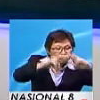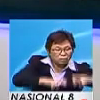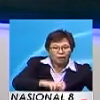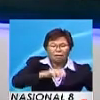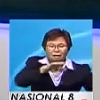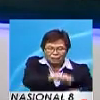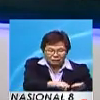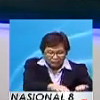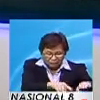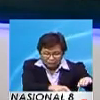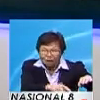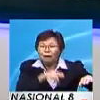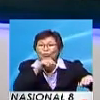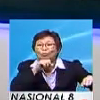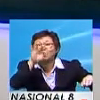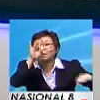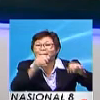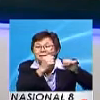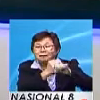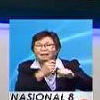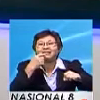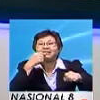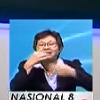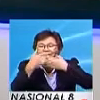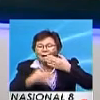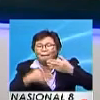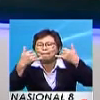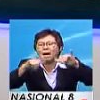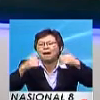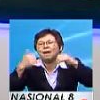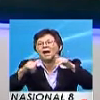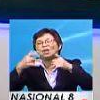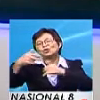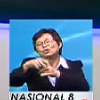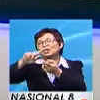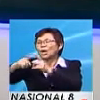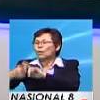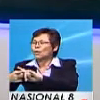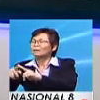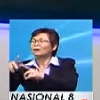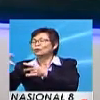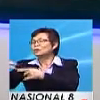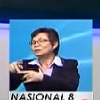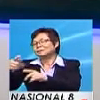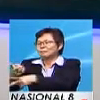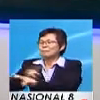berusia 8 tahun itu cedera di lidah ketika bermain gunting milik Rakan